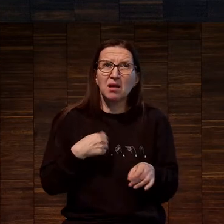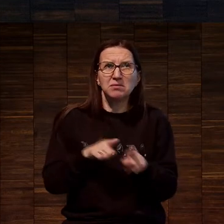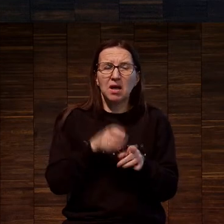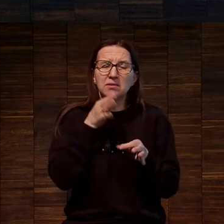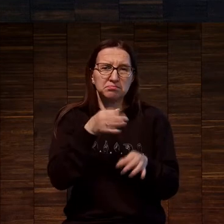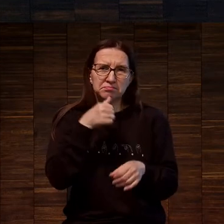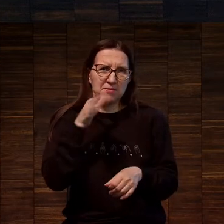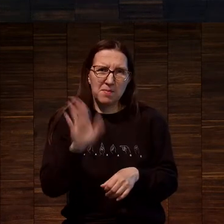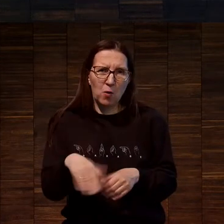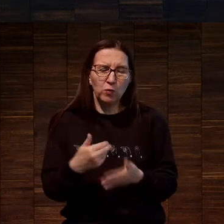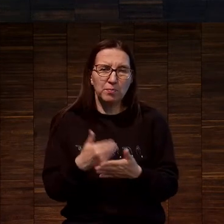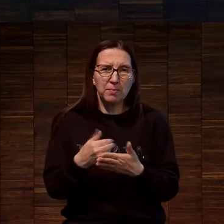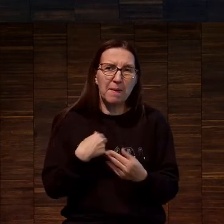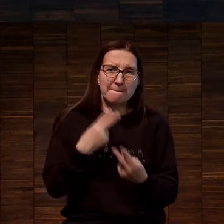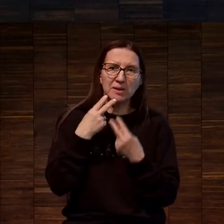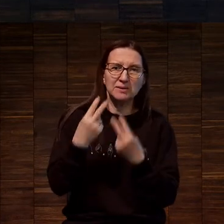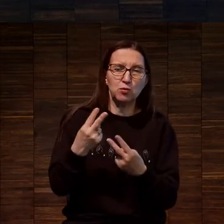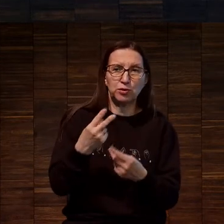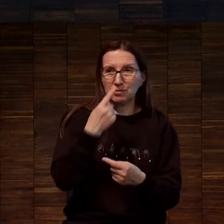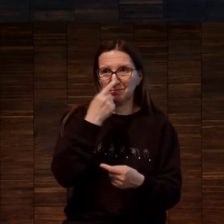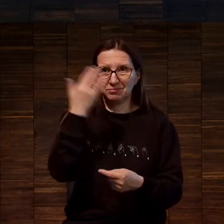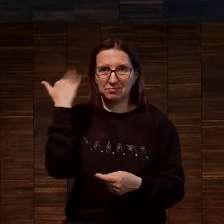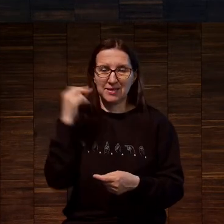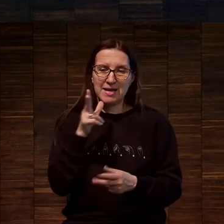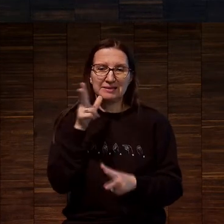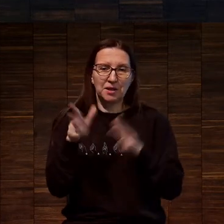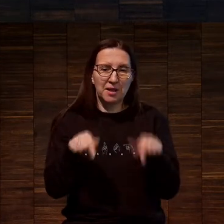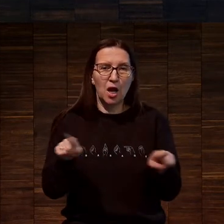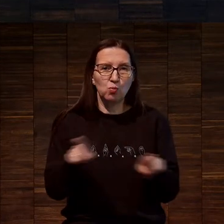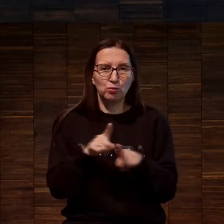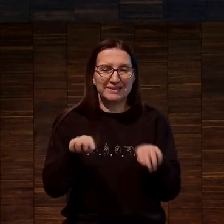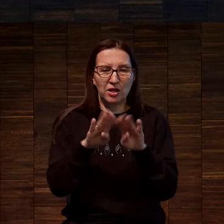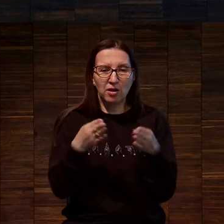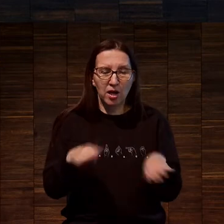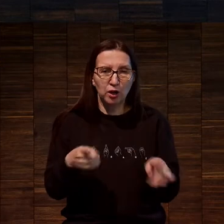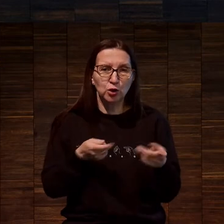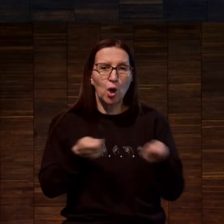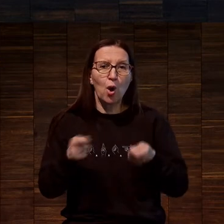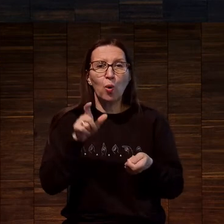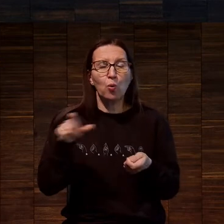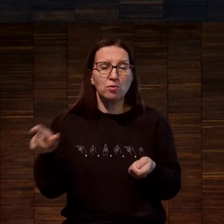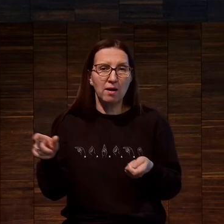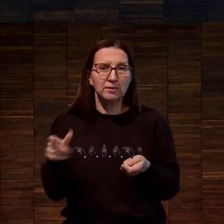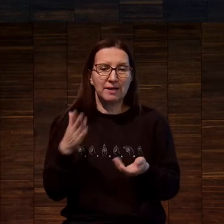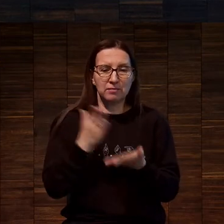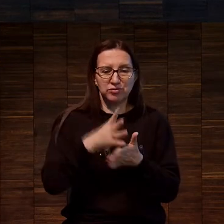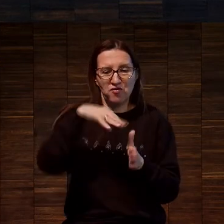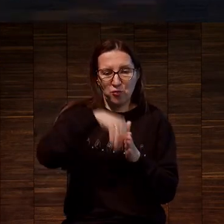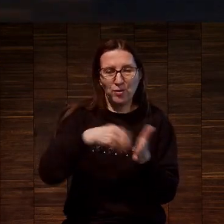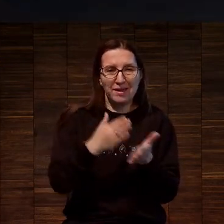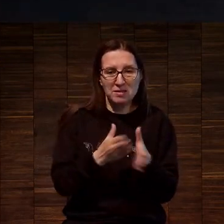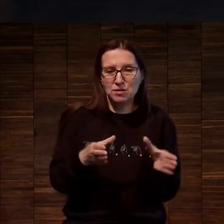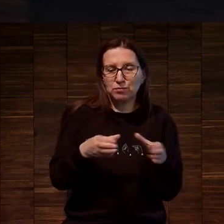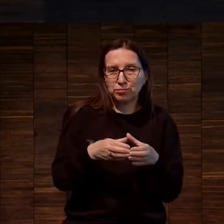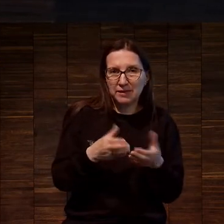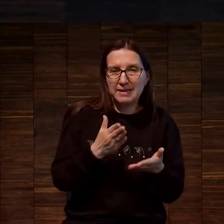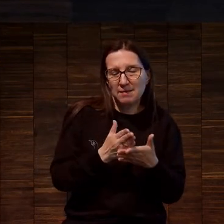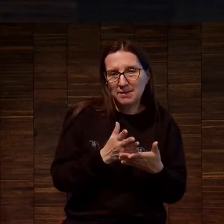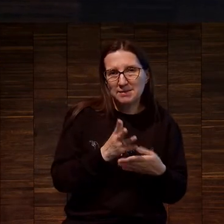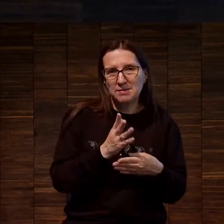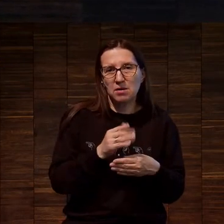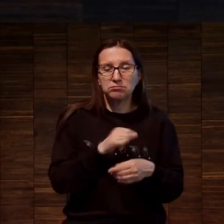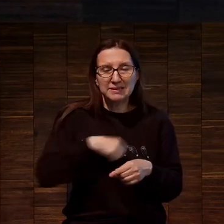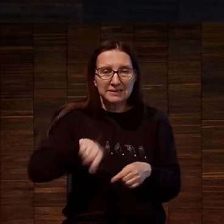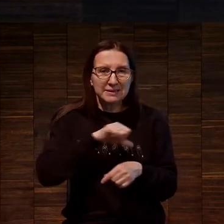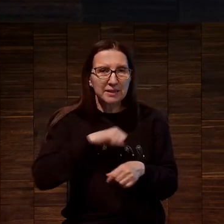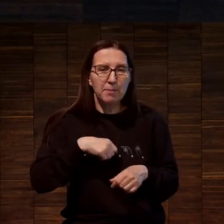сказала. Мы смотрим, например, последнюю триеннале «Гаража», да, когда кураторы, есть вот эта внутриинституциональная критика, и кураторы